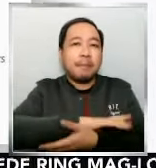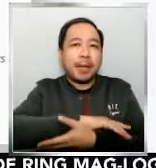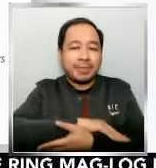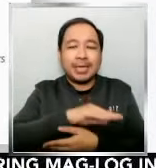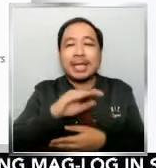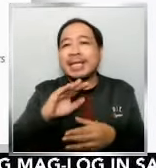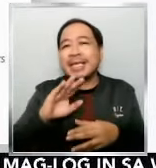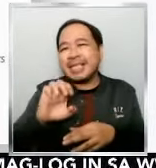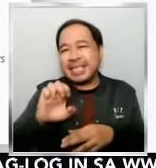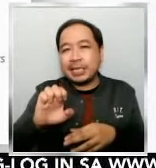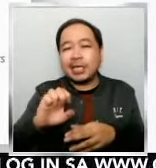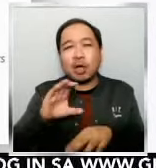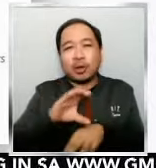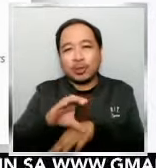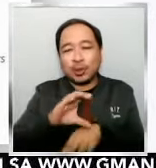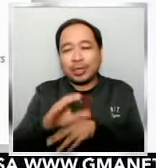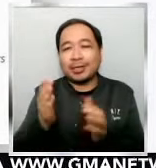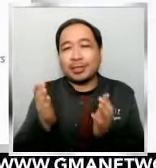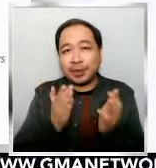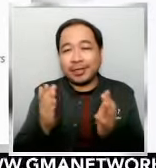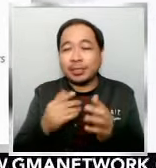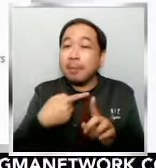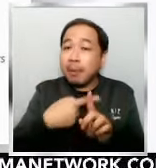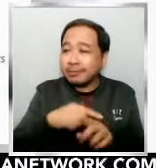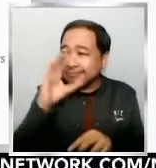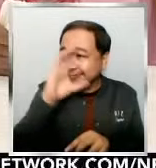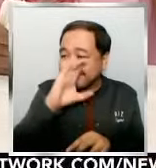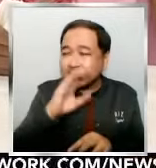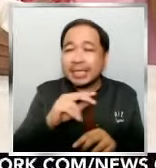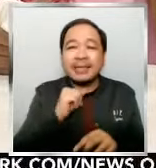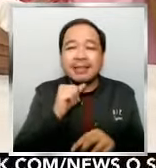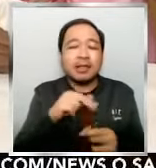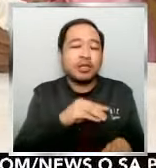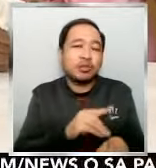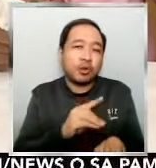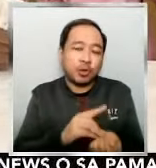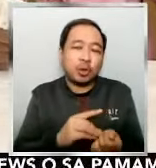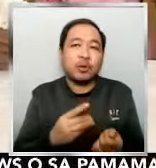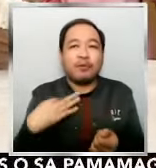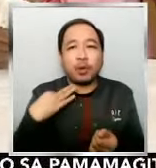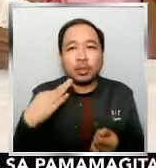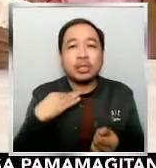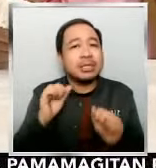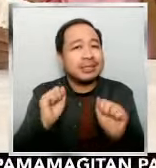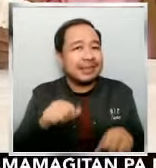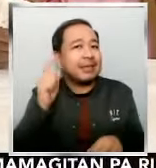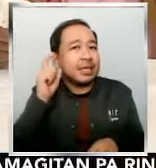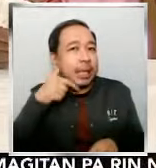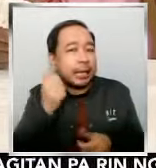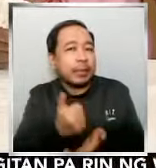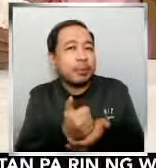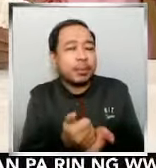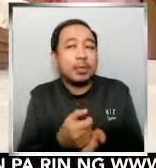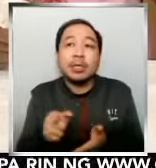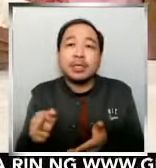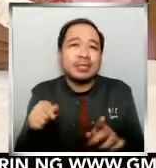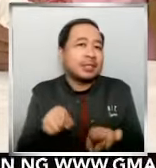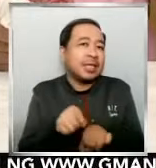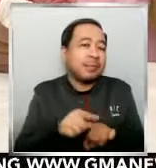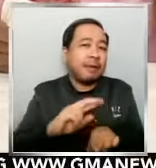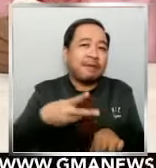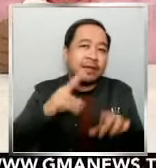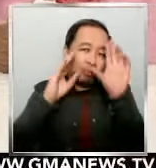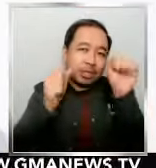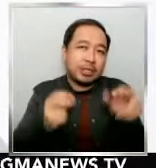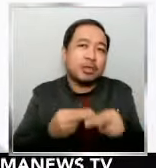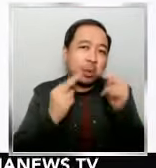din sila ng non-doctor volunteers na pwedeng tumulong bilang call agents. Nanawagan din ang katandem niyang si Senador Kiko Pangilinan na magkaroon ng free